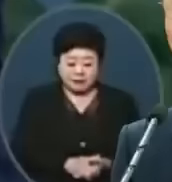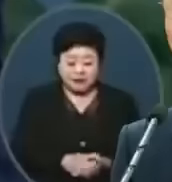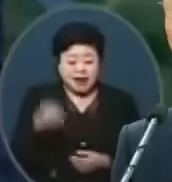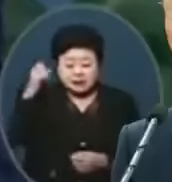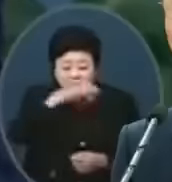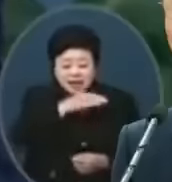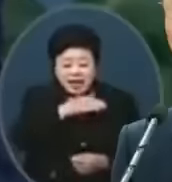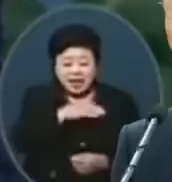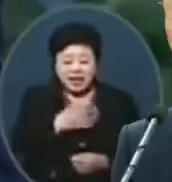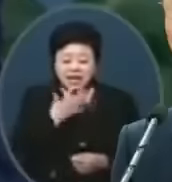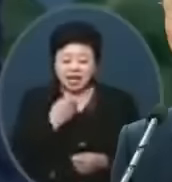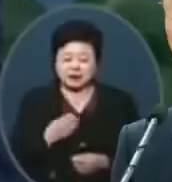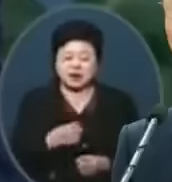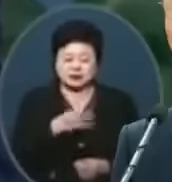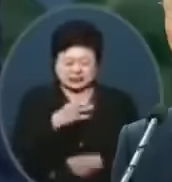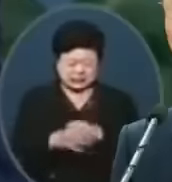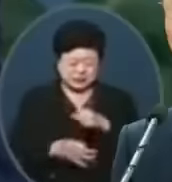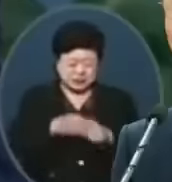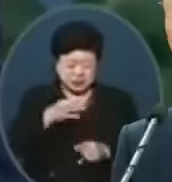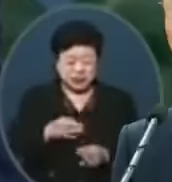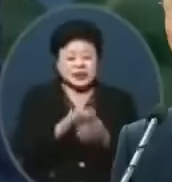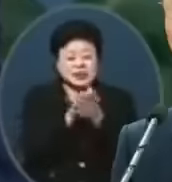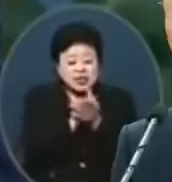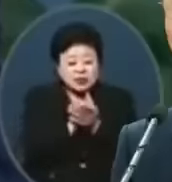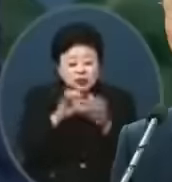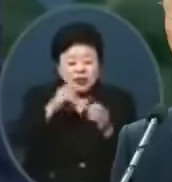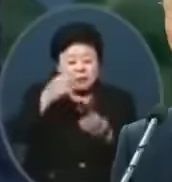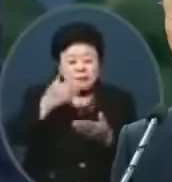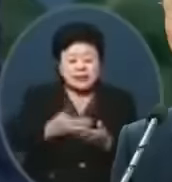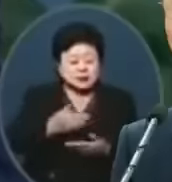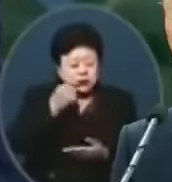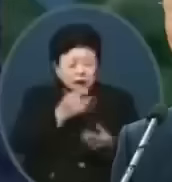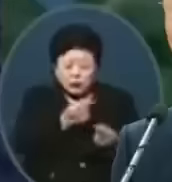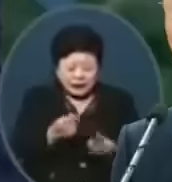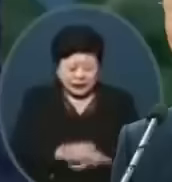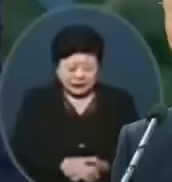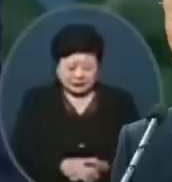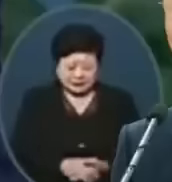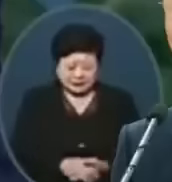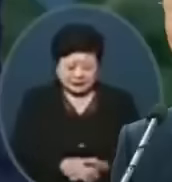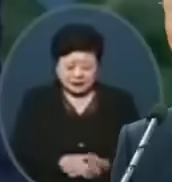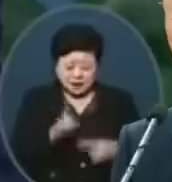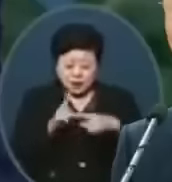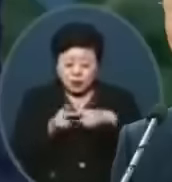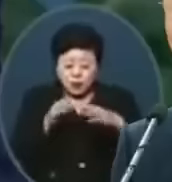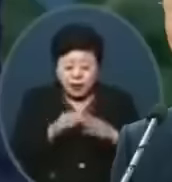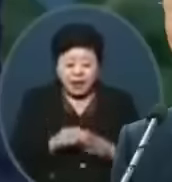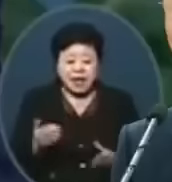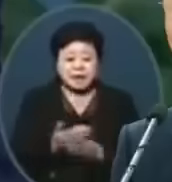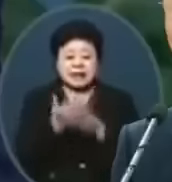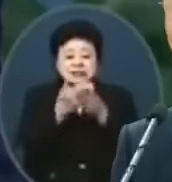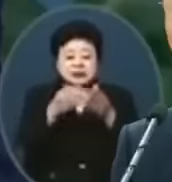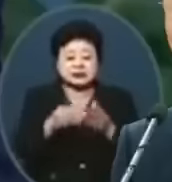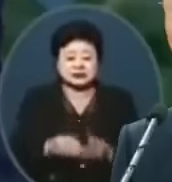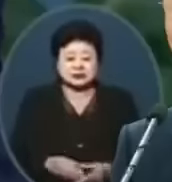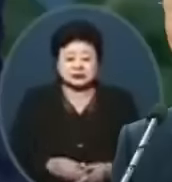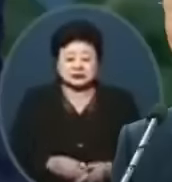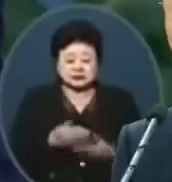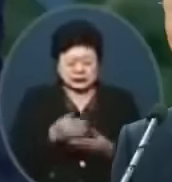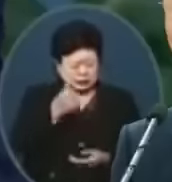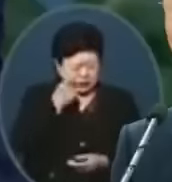그냥 있으면 아브라함이 10년 동안 기도해도 응답 못 받은 것 같이 교회 성장에 응답을 못 받습니다.